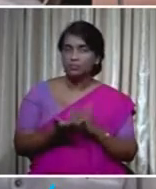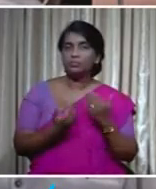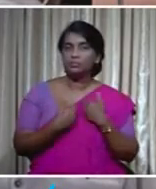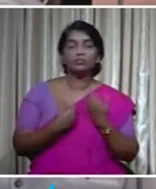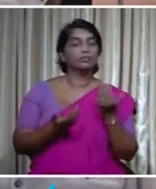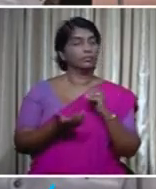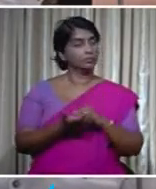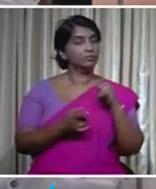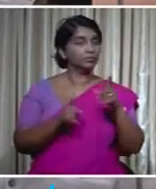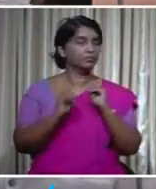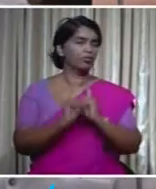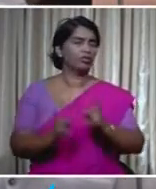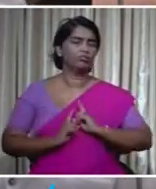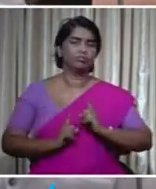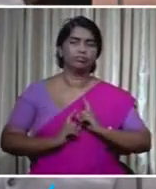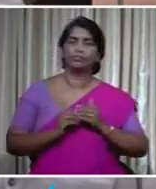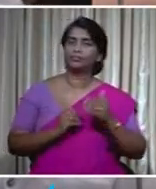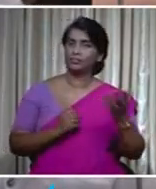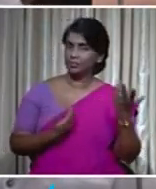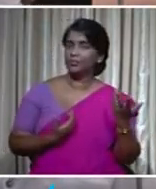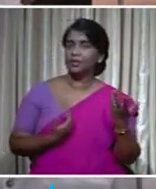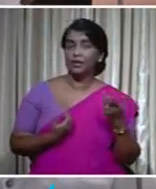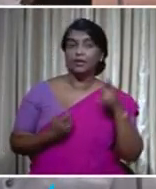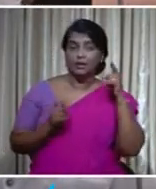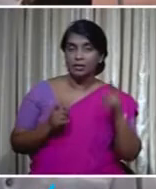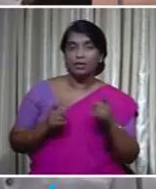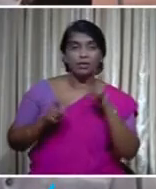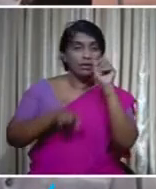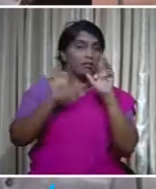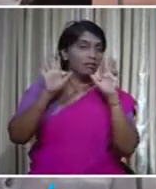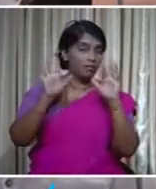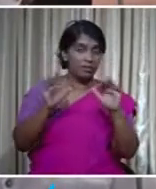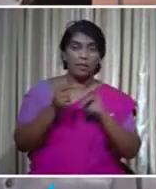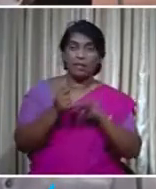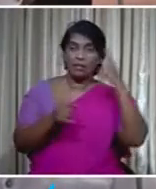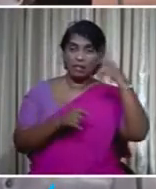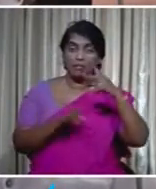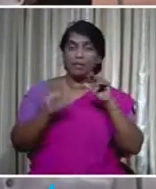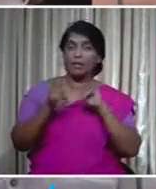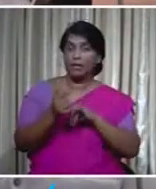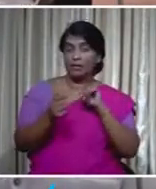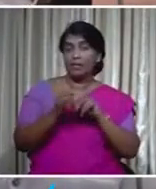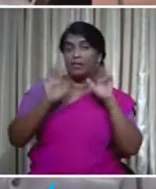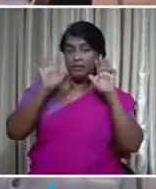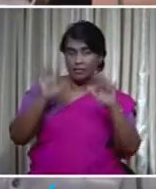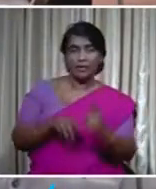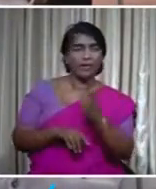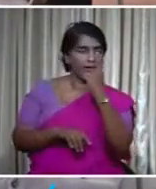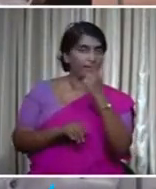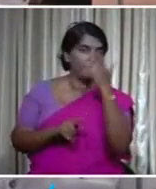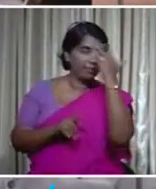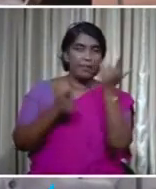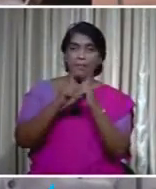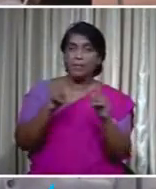தான் நிற்கிறோம். ஆகவே இந்த 9 செயலாளர்களில், மேலதிக செயலாளர்களில் ஒருவரையாவது உங்களுடைய அமைச்சிலே ஒரு தமிழ் மொழி